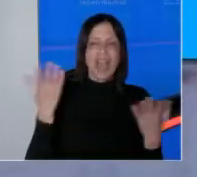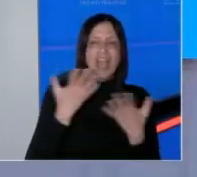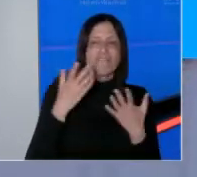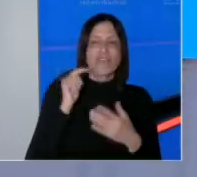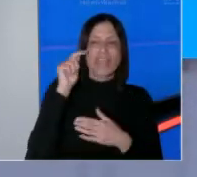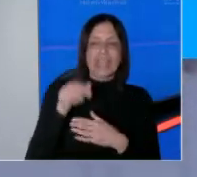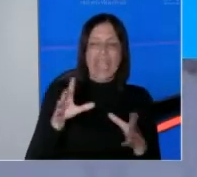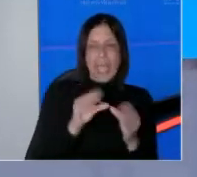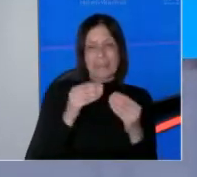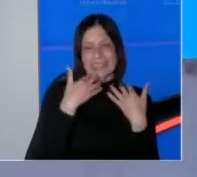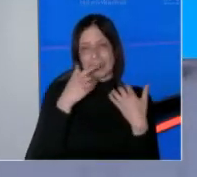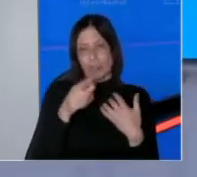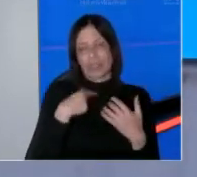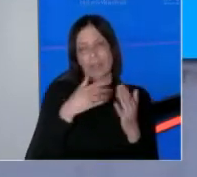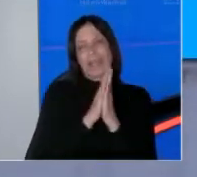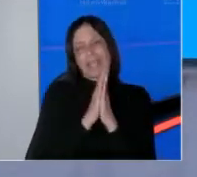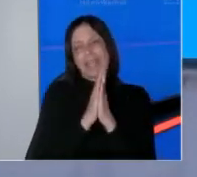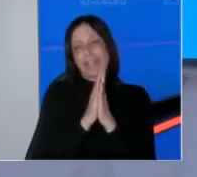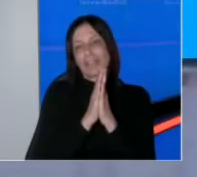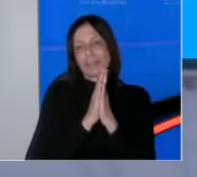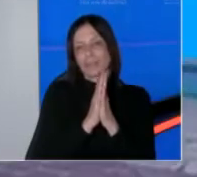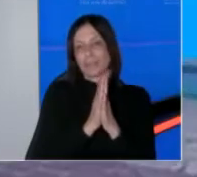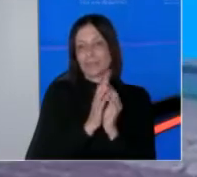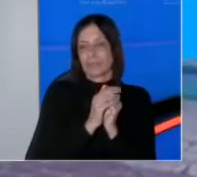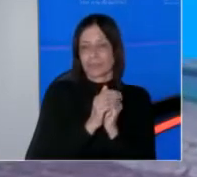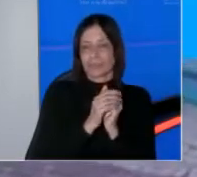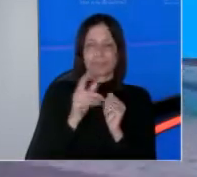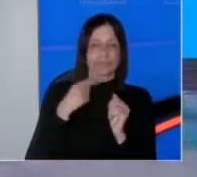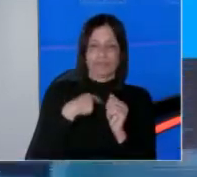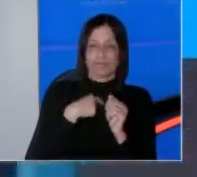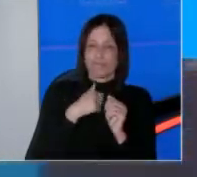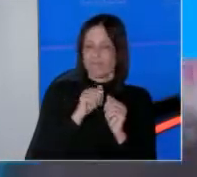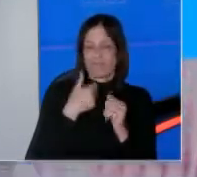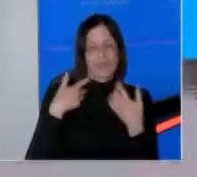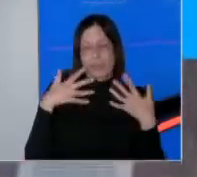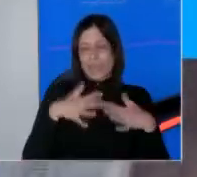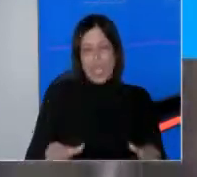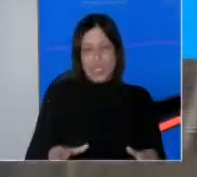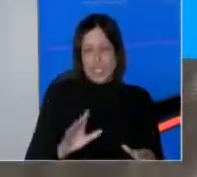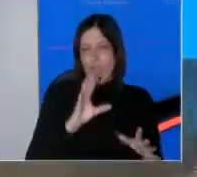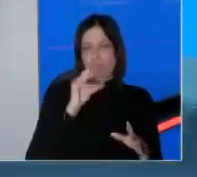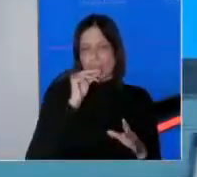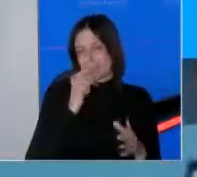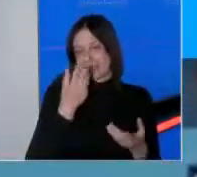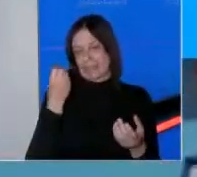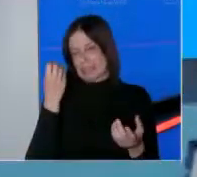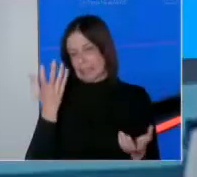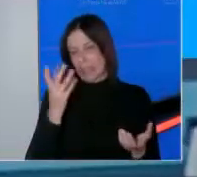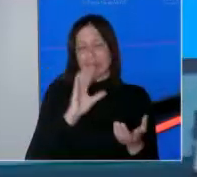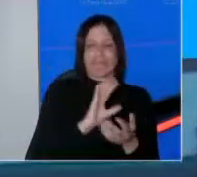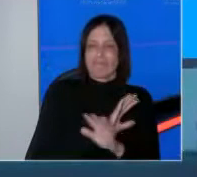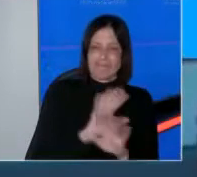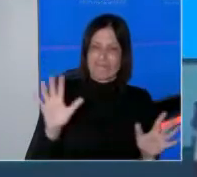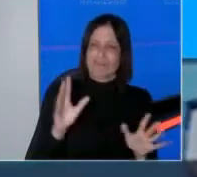עם הסיפור הזה. מקווה מאוד, דרך אגב, לא מתכוון להתייאש, לא פקה פקה, לא נננננה, לא ששה